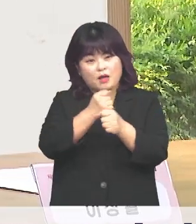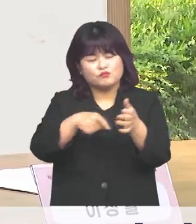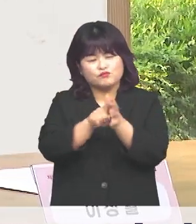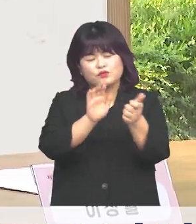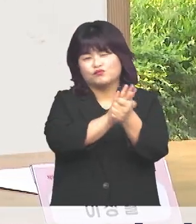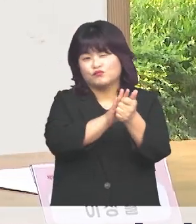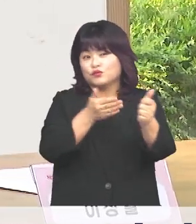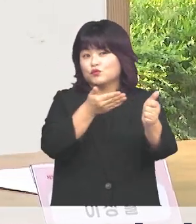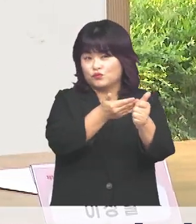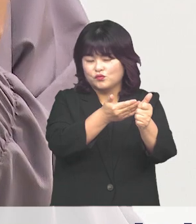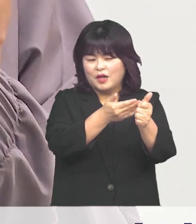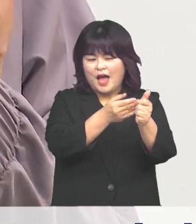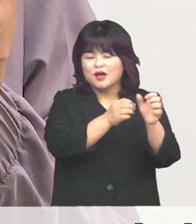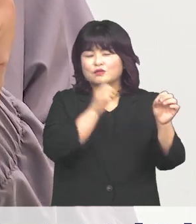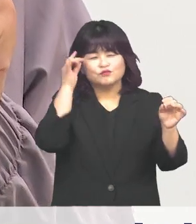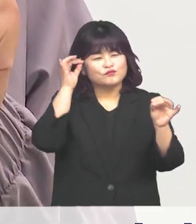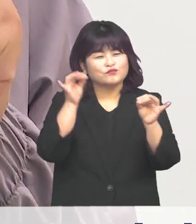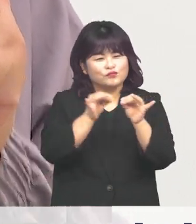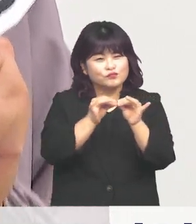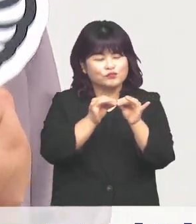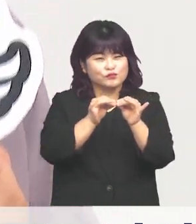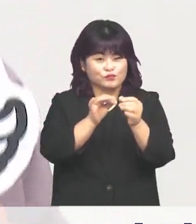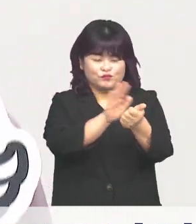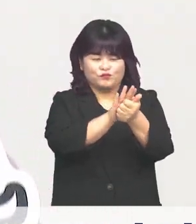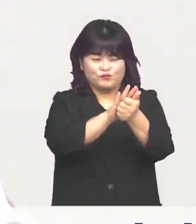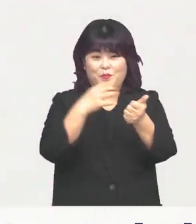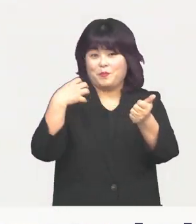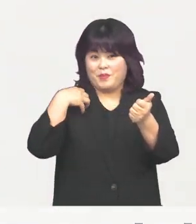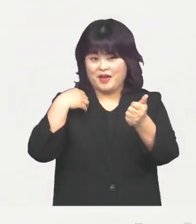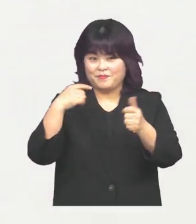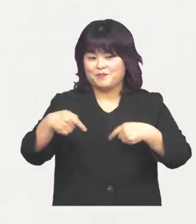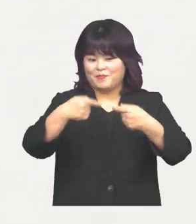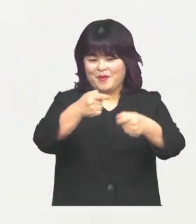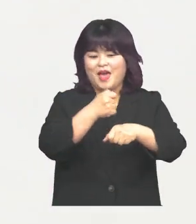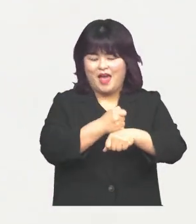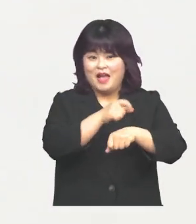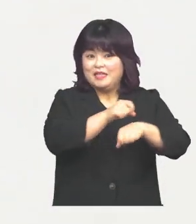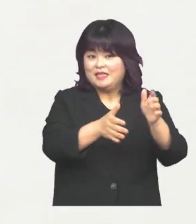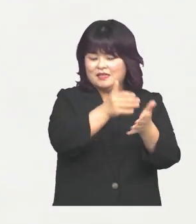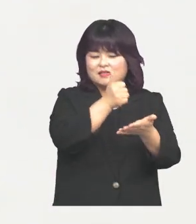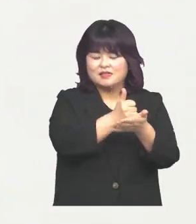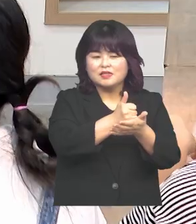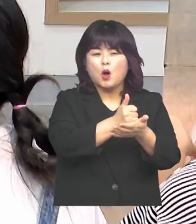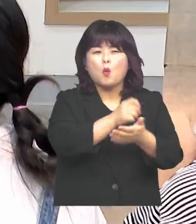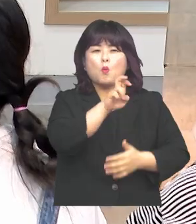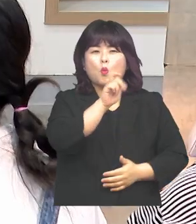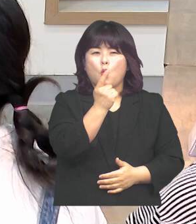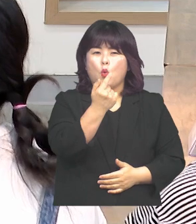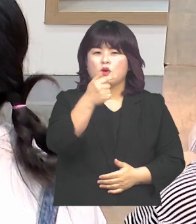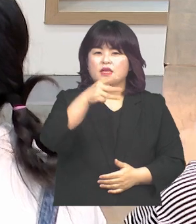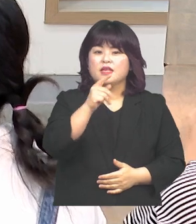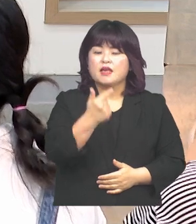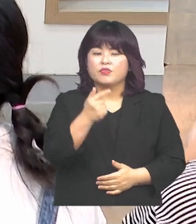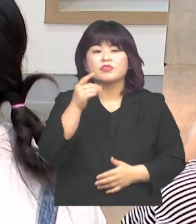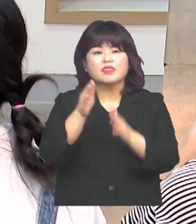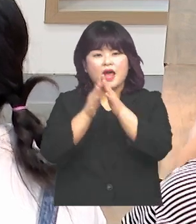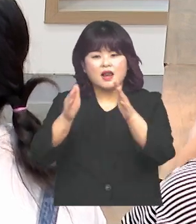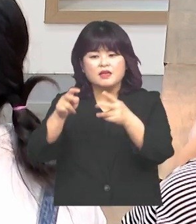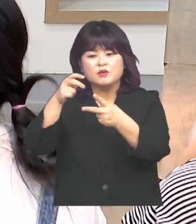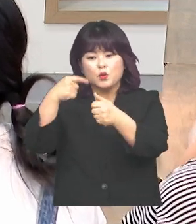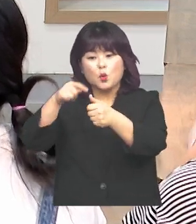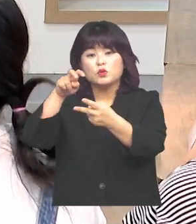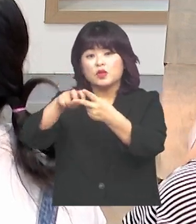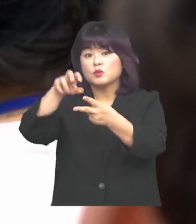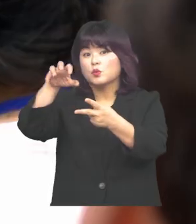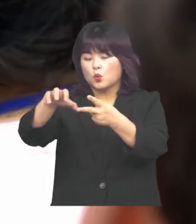통한 위로를 전하는 공감 토크 콘서트 멘토로 나섰습니다. 이 시장은 이날 처인구 모현읍